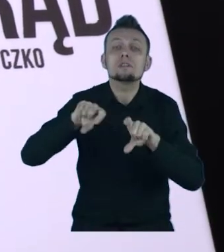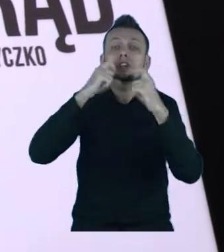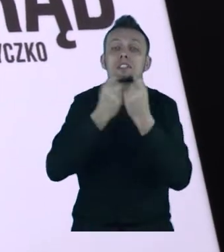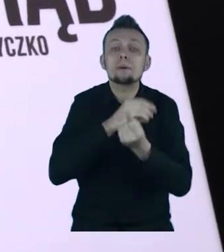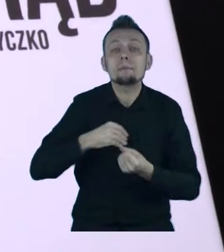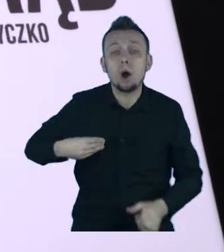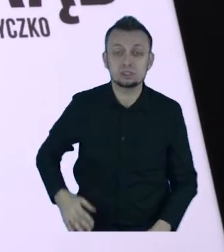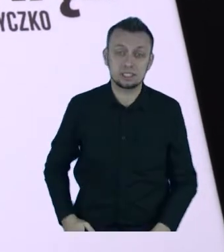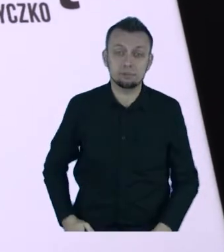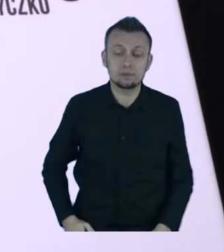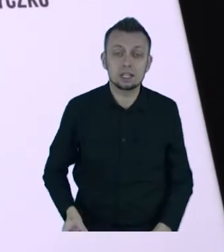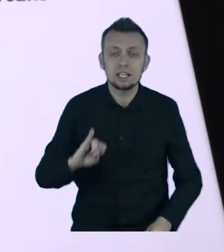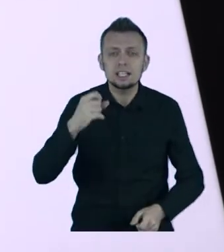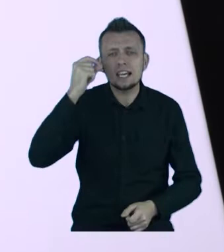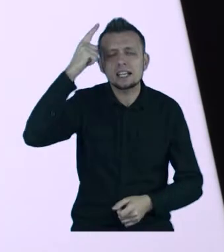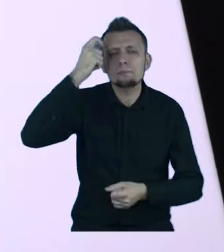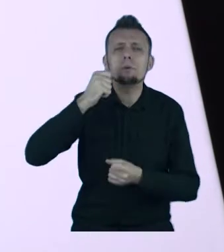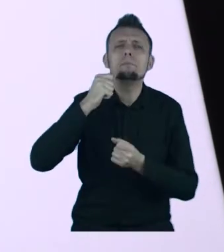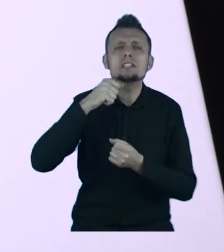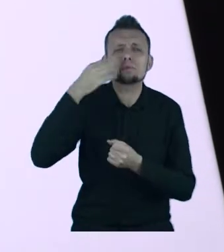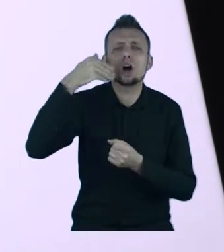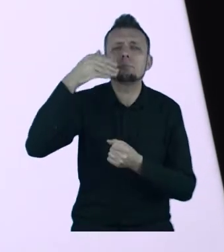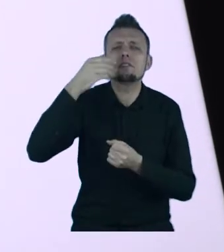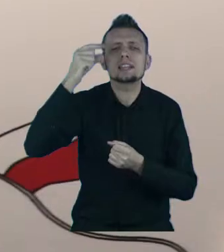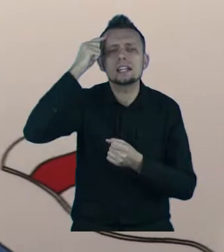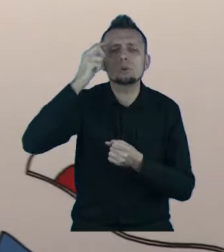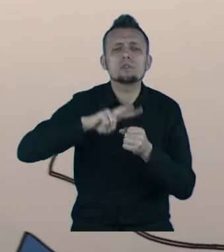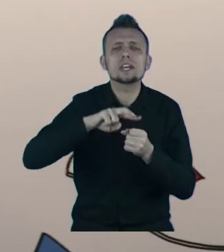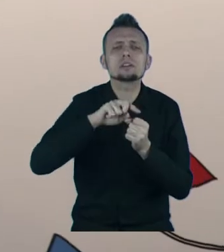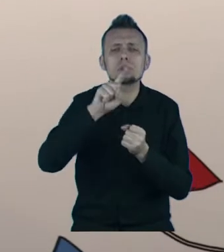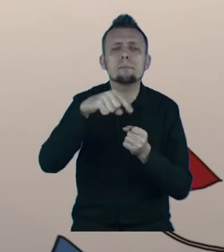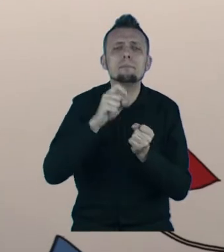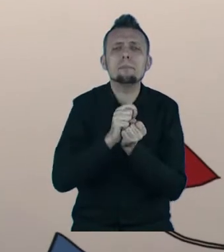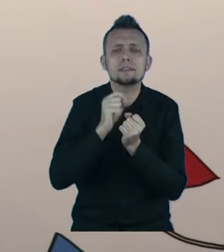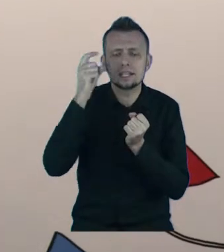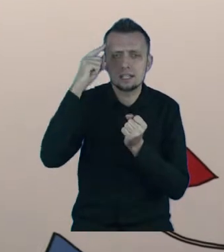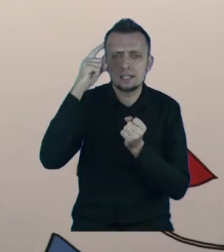tutaj postulaty padły, z takich głównych, które najbardziej panu zapadły w pamięć? Co pan zapamięta z